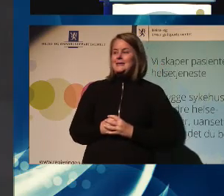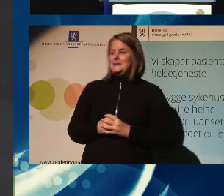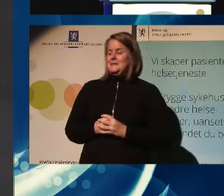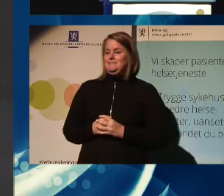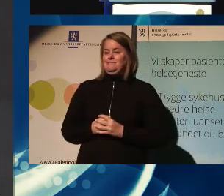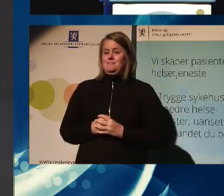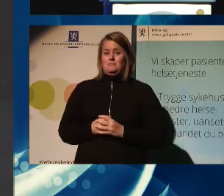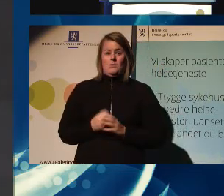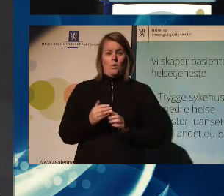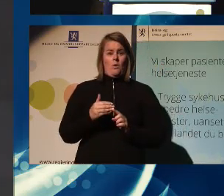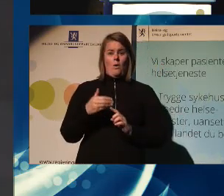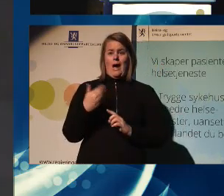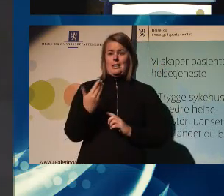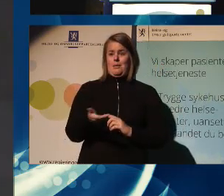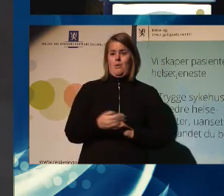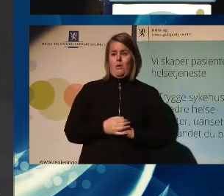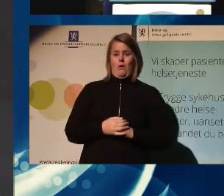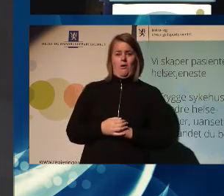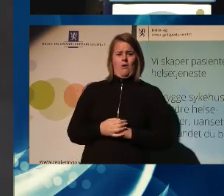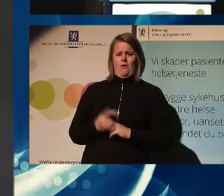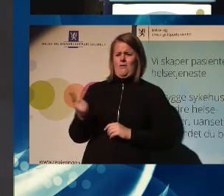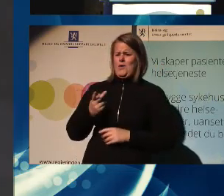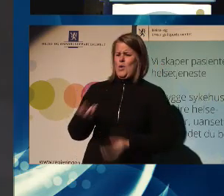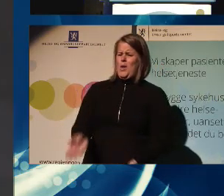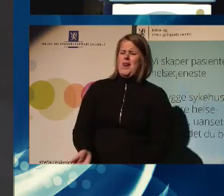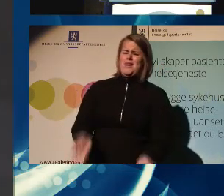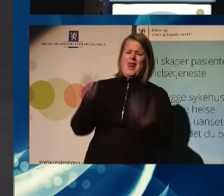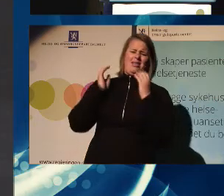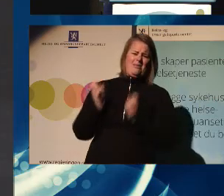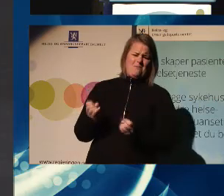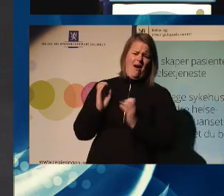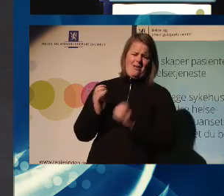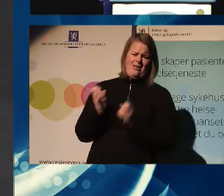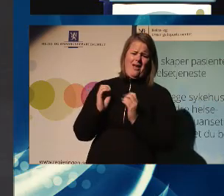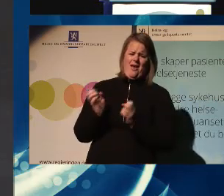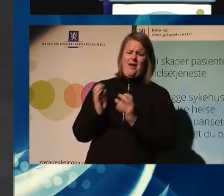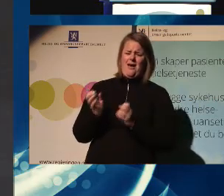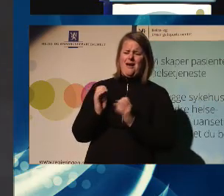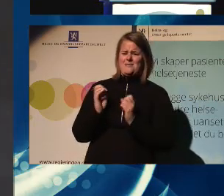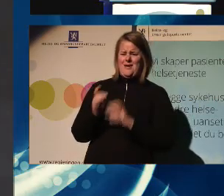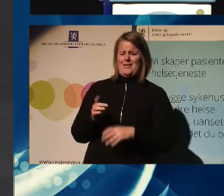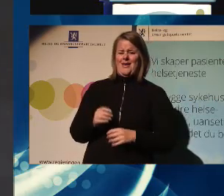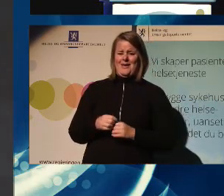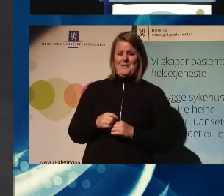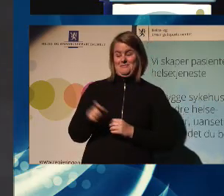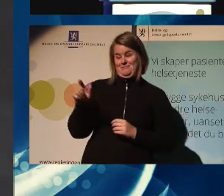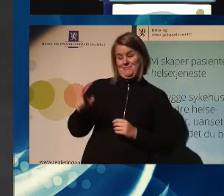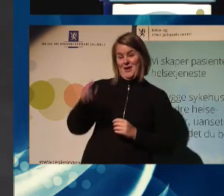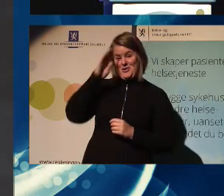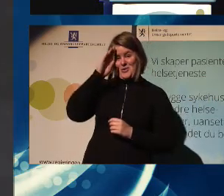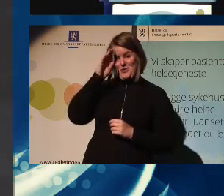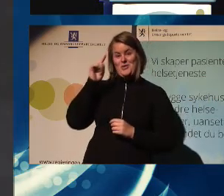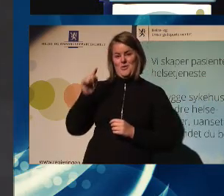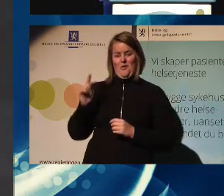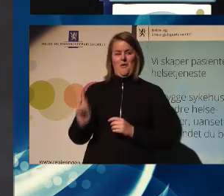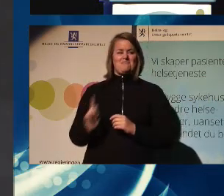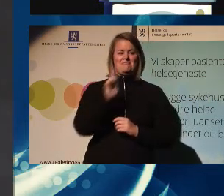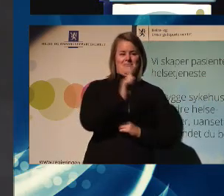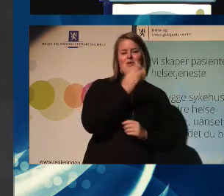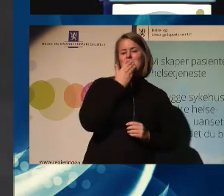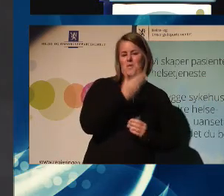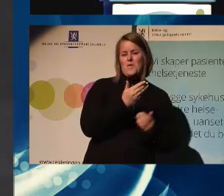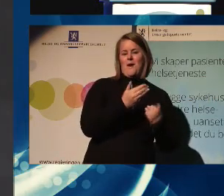Etter det så hadde jeg aldri mer problem å ha i samtaler med den ungdommen. Og han nå etablert i en god aktivitet og